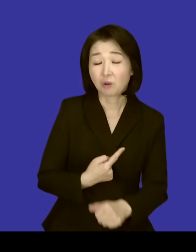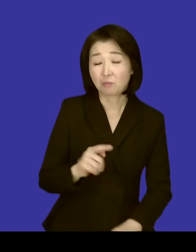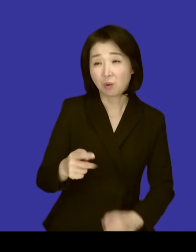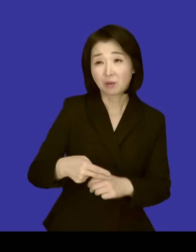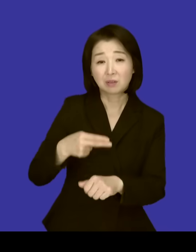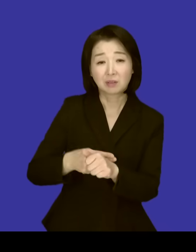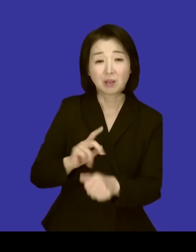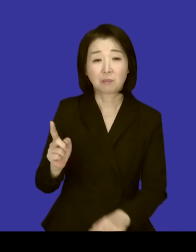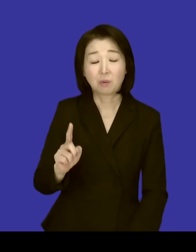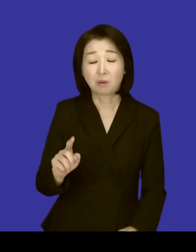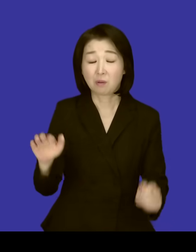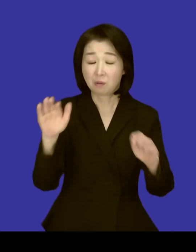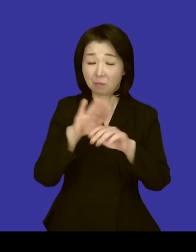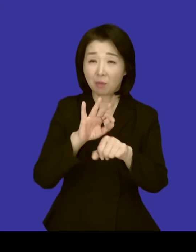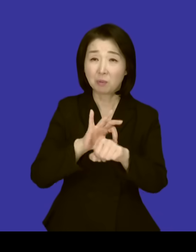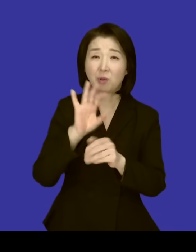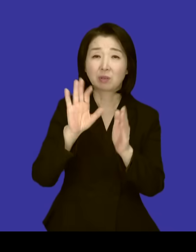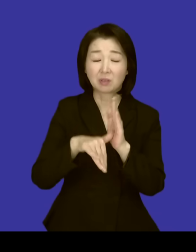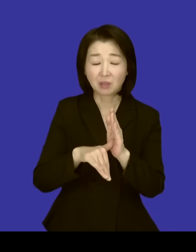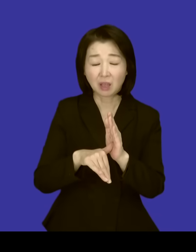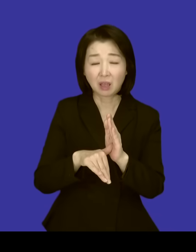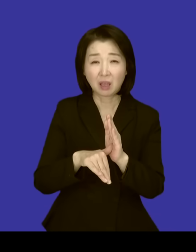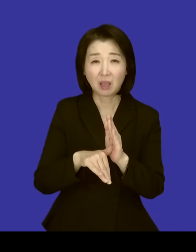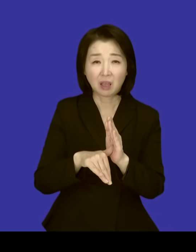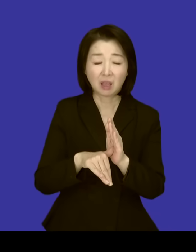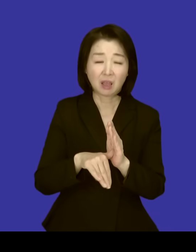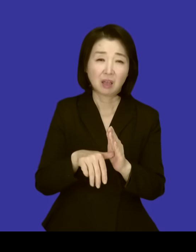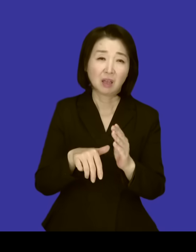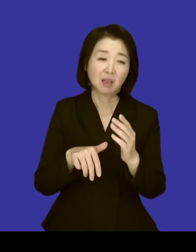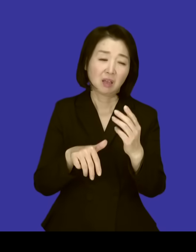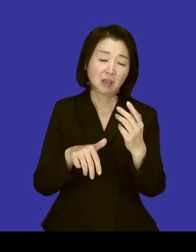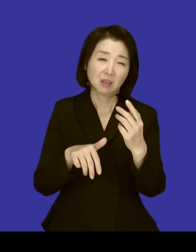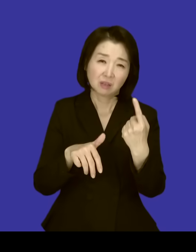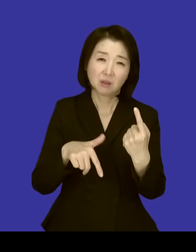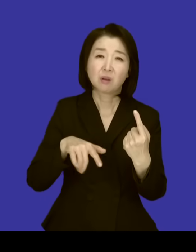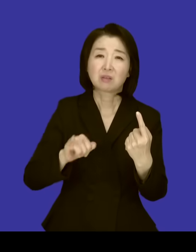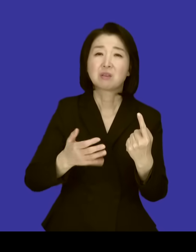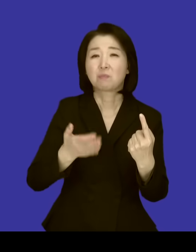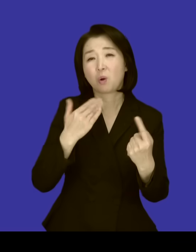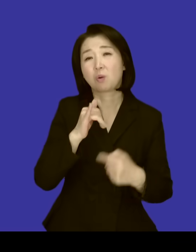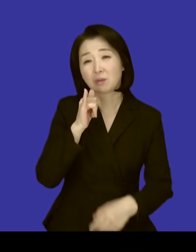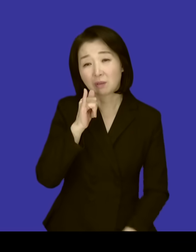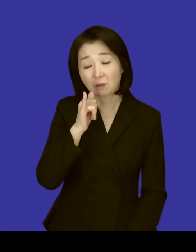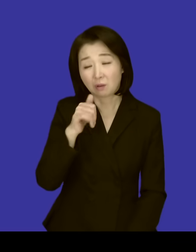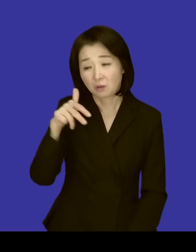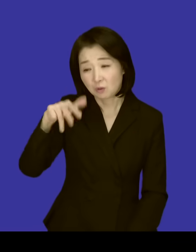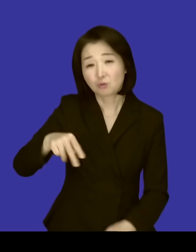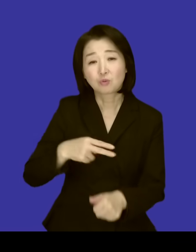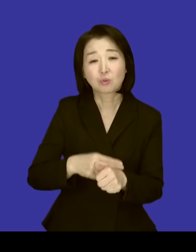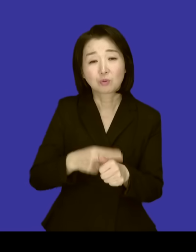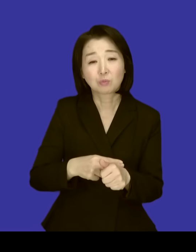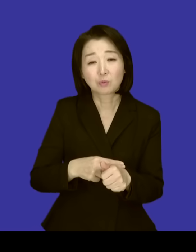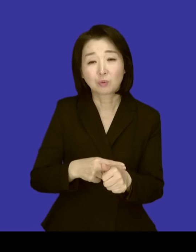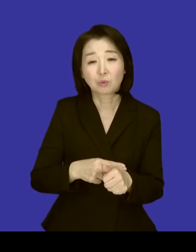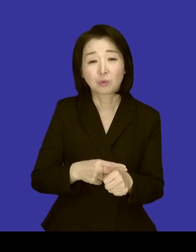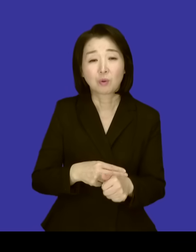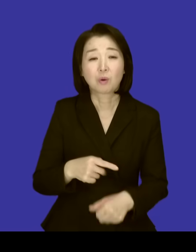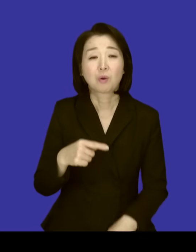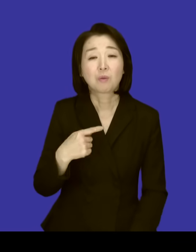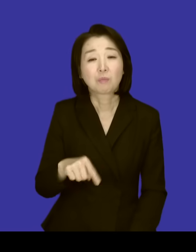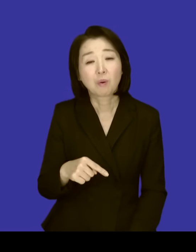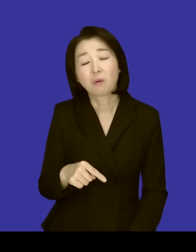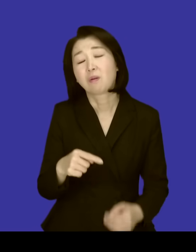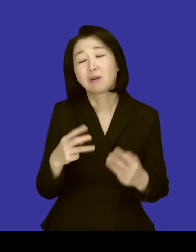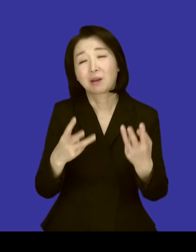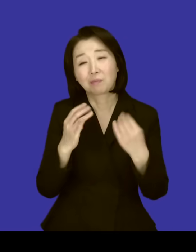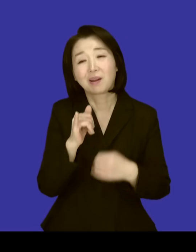경우는 저녁 10시에 첫 끼를 먹는 경우도 있고요. 그래서 그 주석준 교수님도 네, 그 라면 스프 얘기가 무슨 말인지